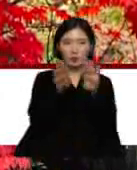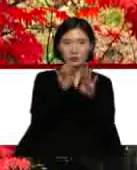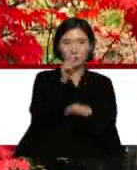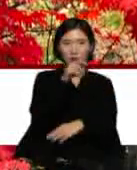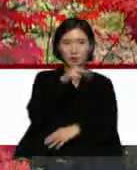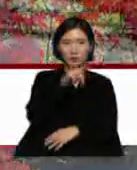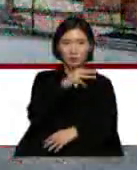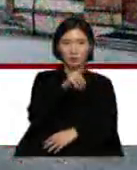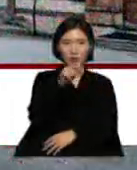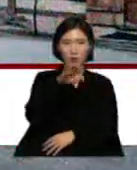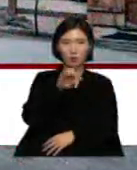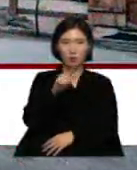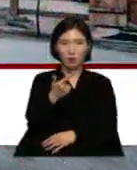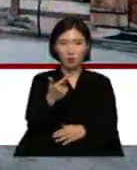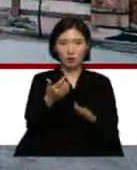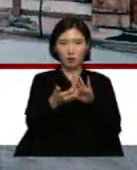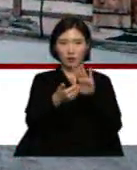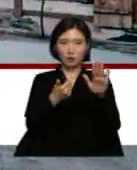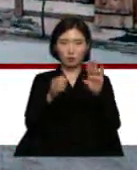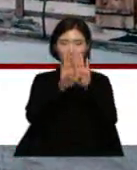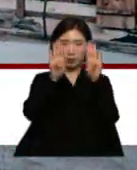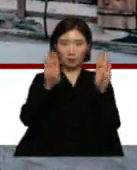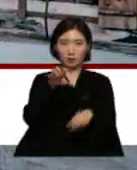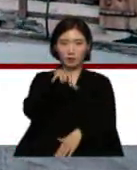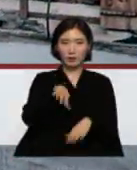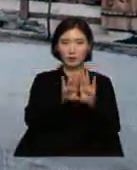성락원과 한국가구박물관이 개방됩니다.